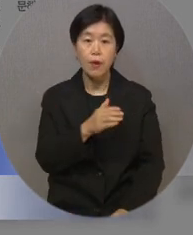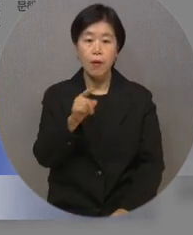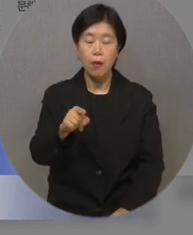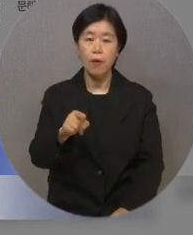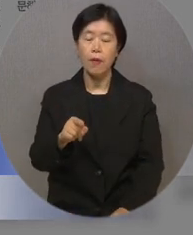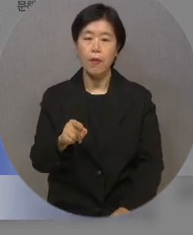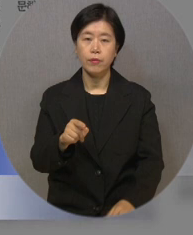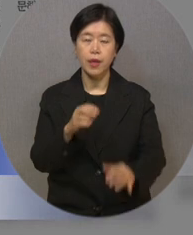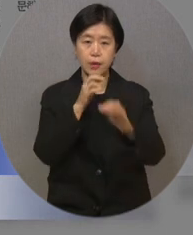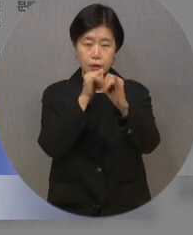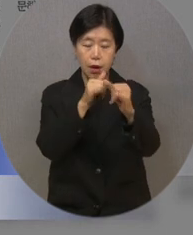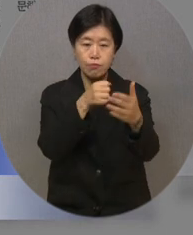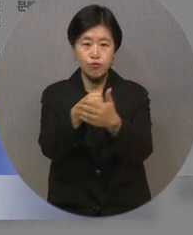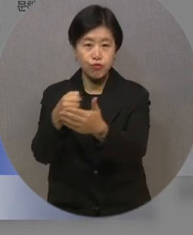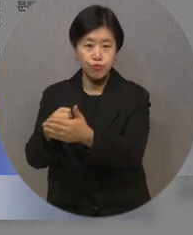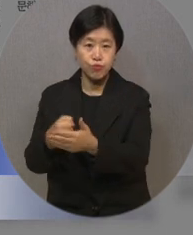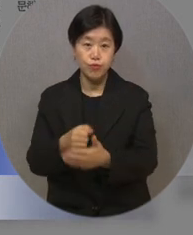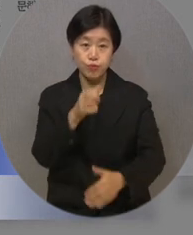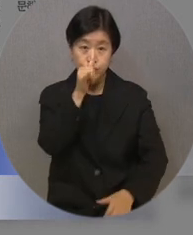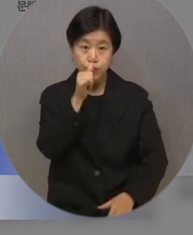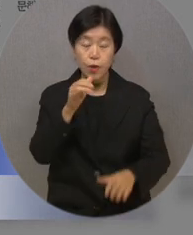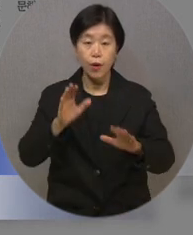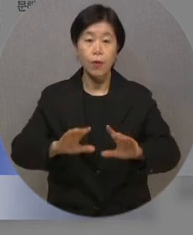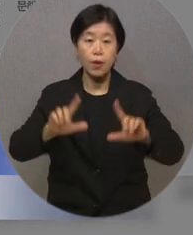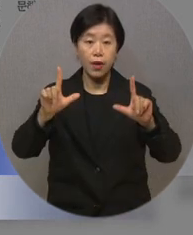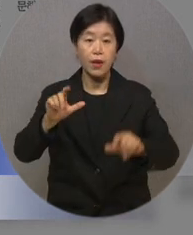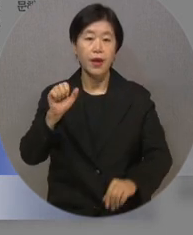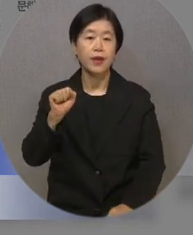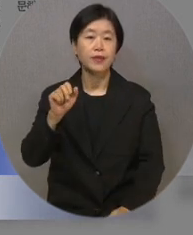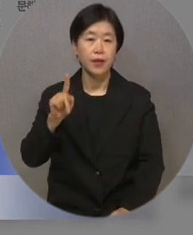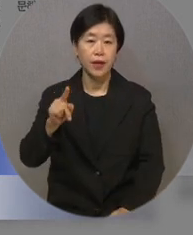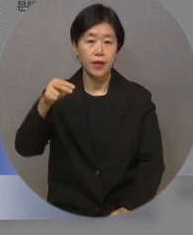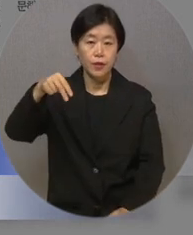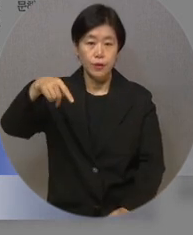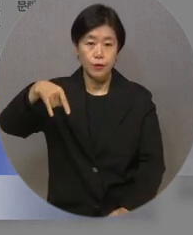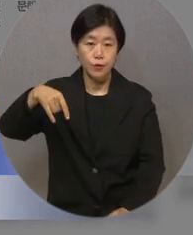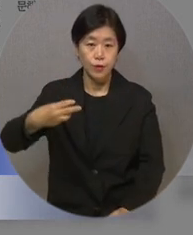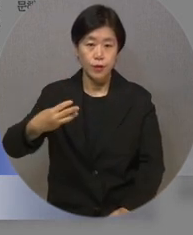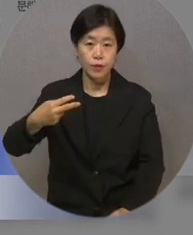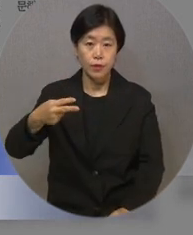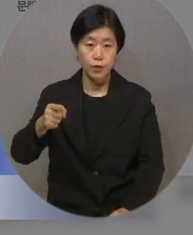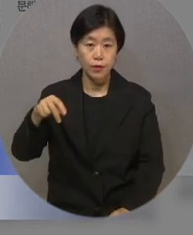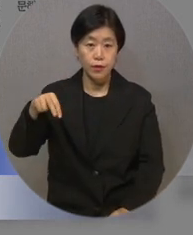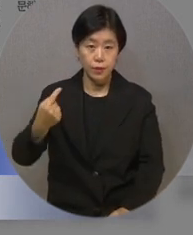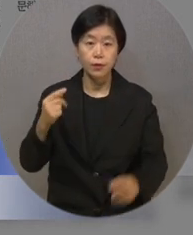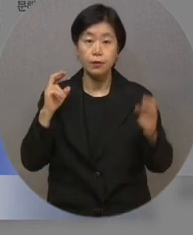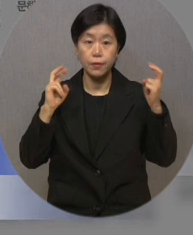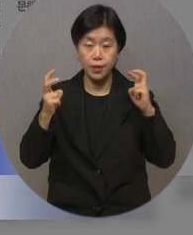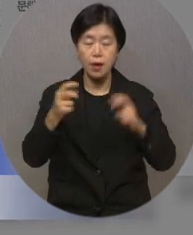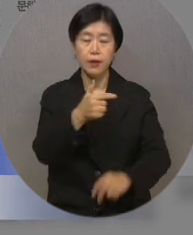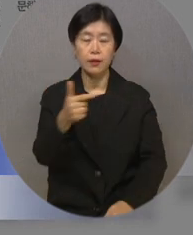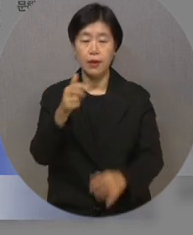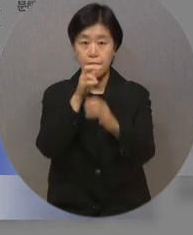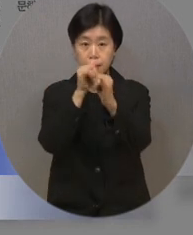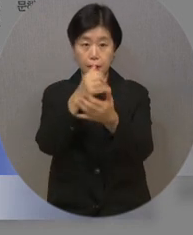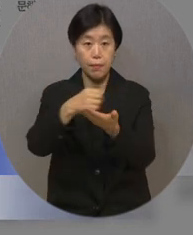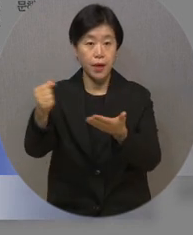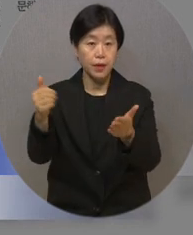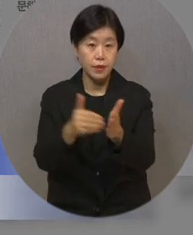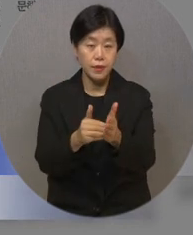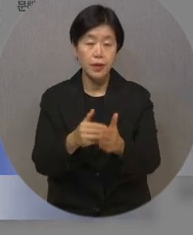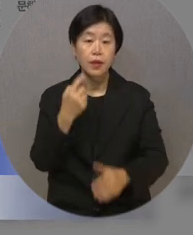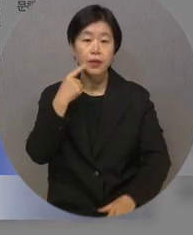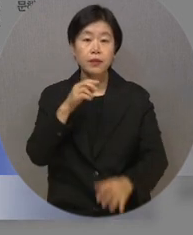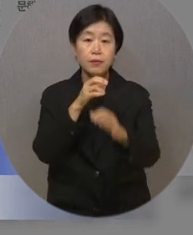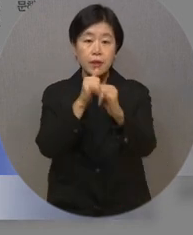매년 선정하고 있는 가운데 올해는 SK 쉴더스 주식회사가 대상을 받았습니다 아울러 금상에는